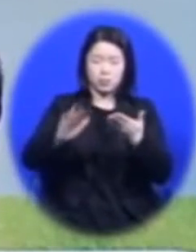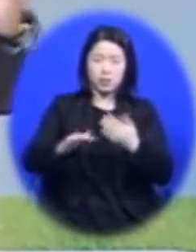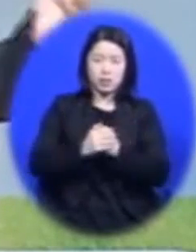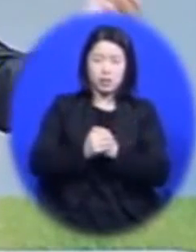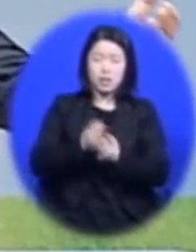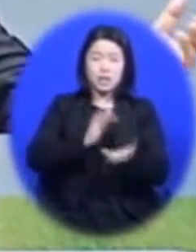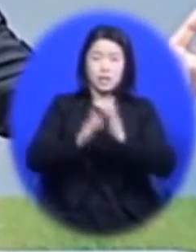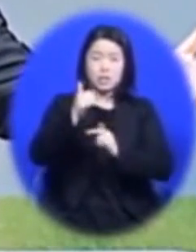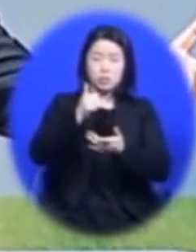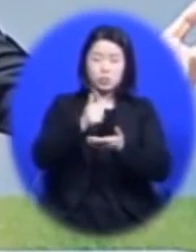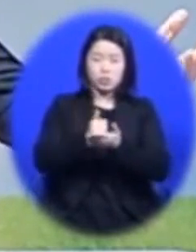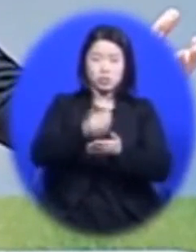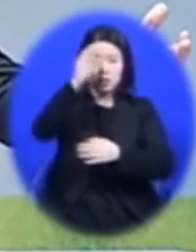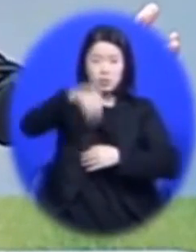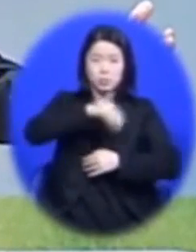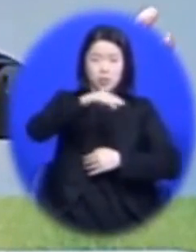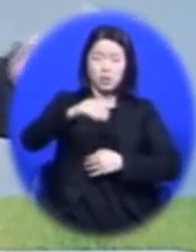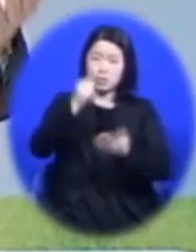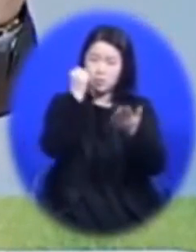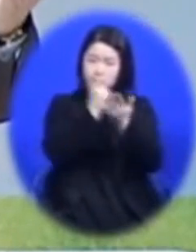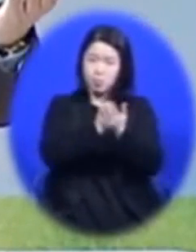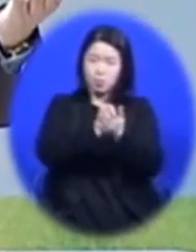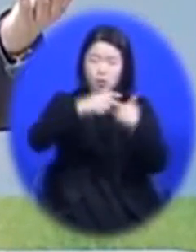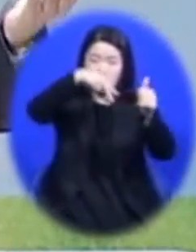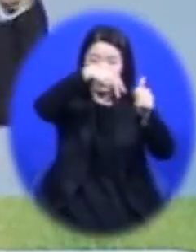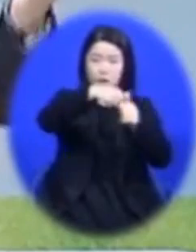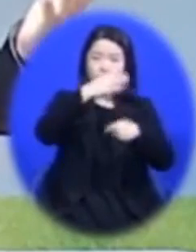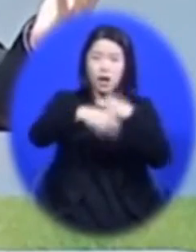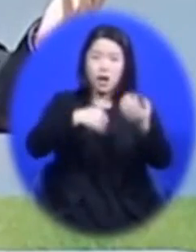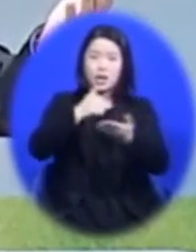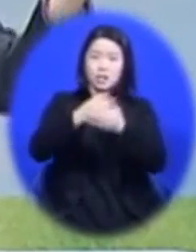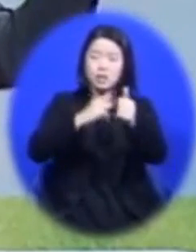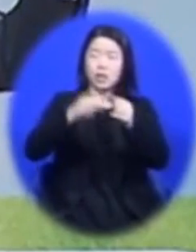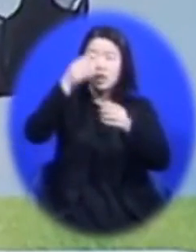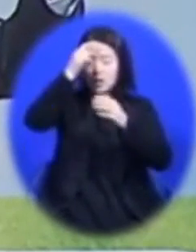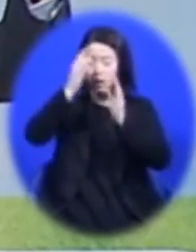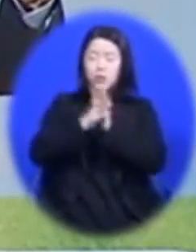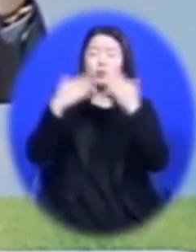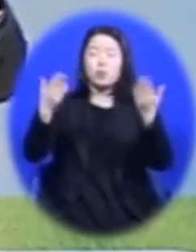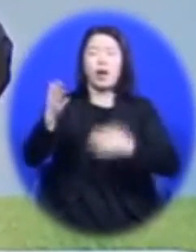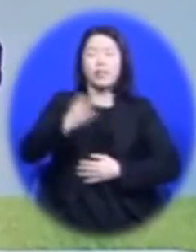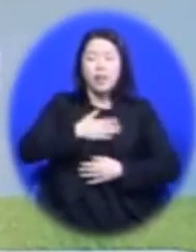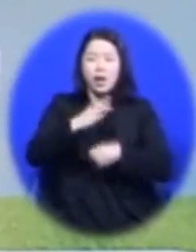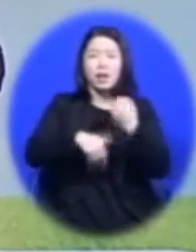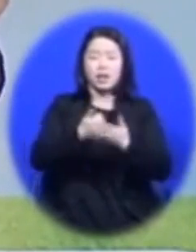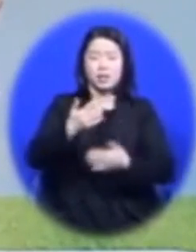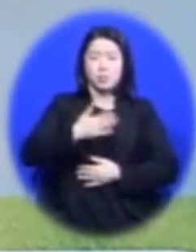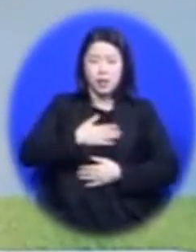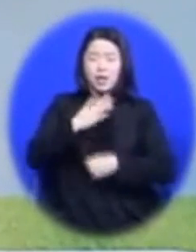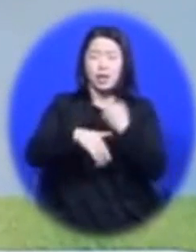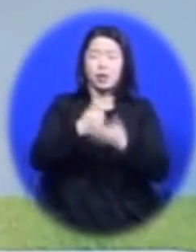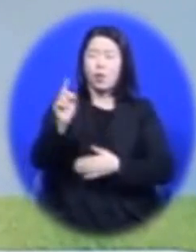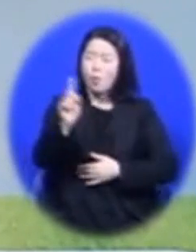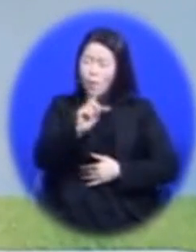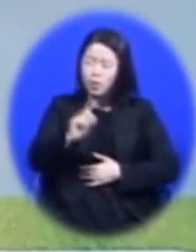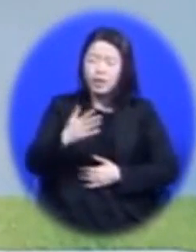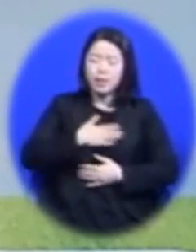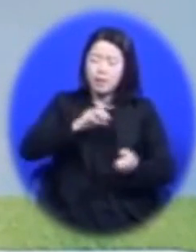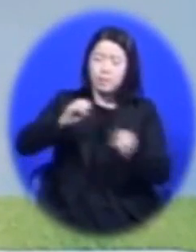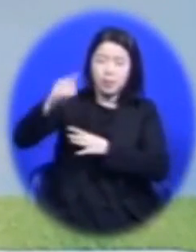예수님께서 십자가에 못 박히시고 하나님께 기도하셨잖아요. 나의 하나님 어찌하여 나를